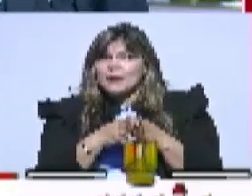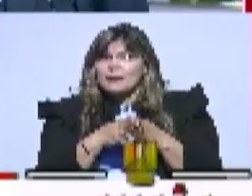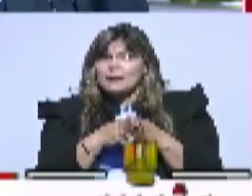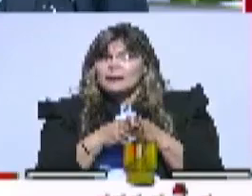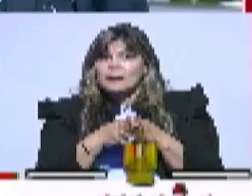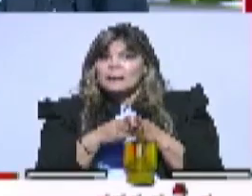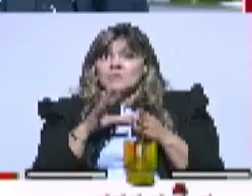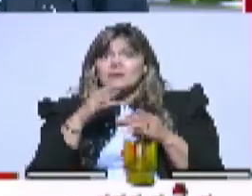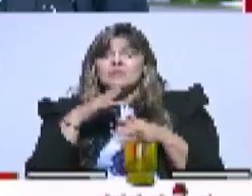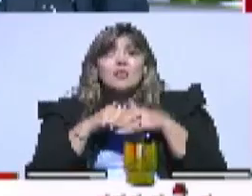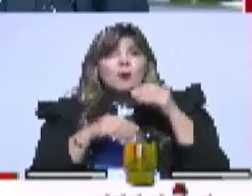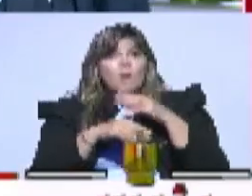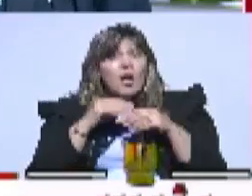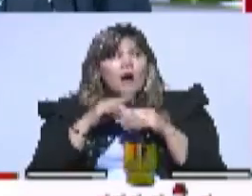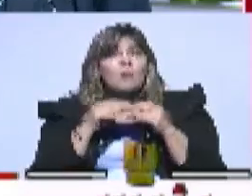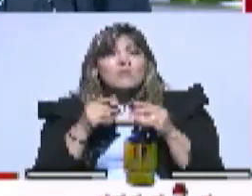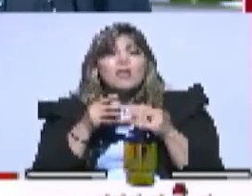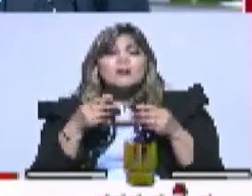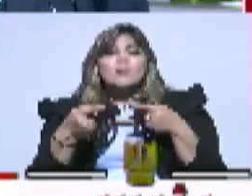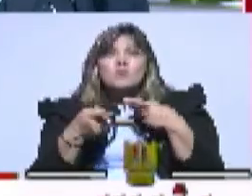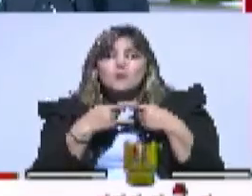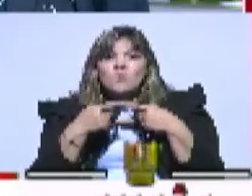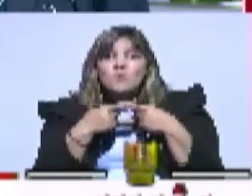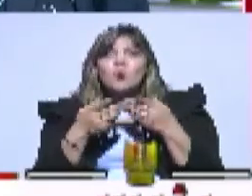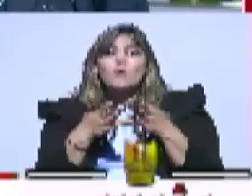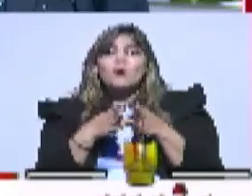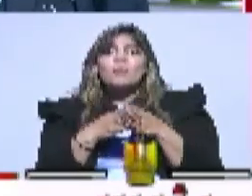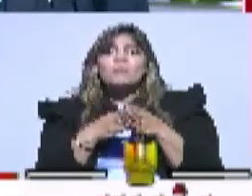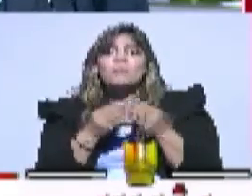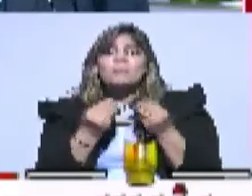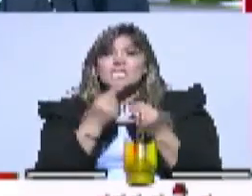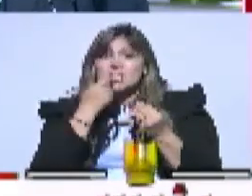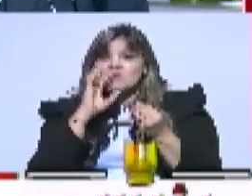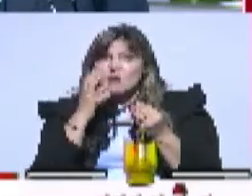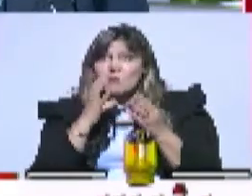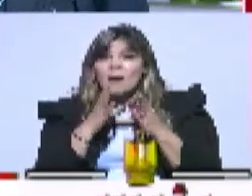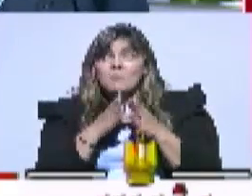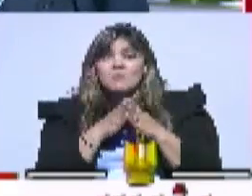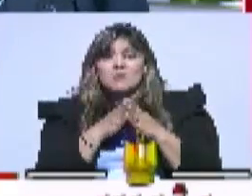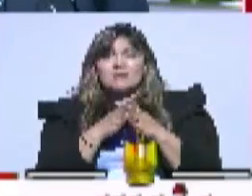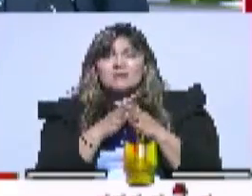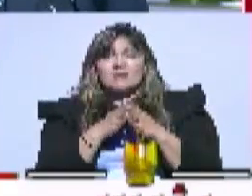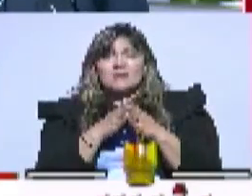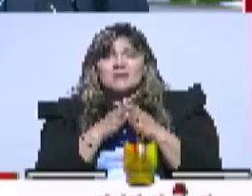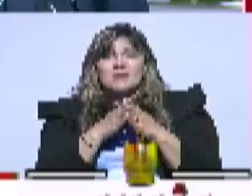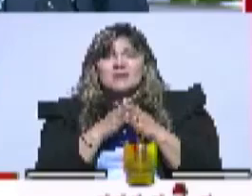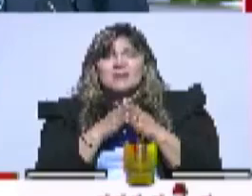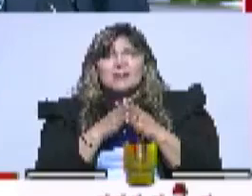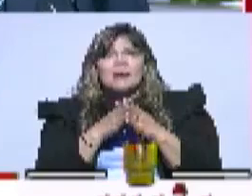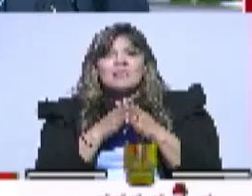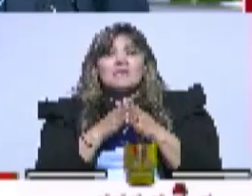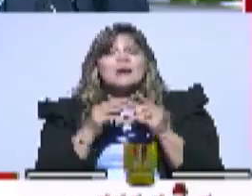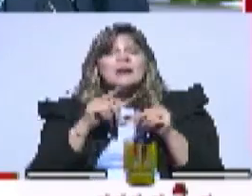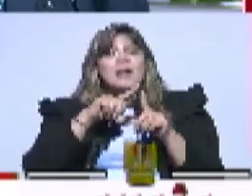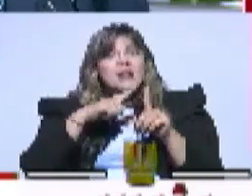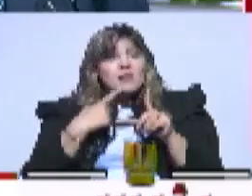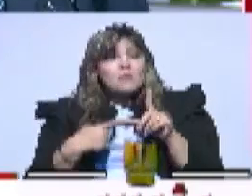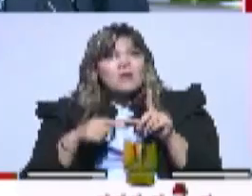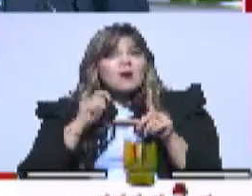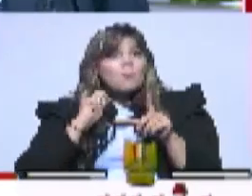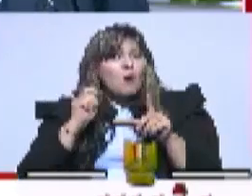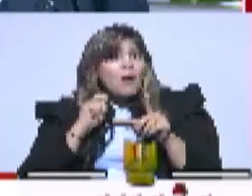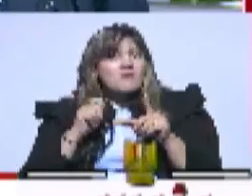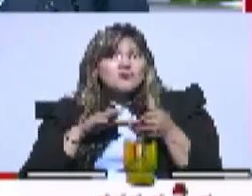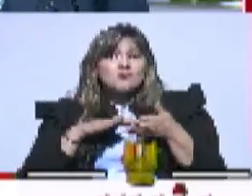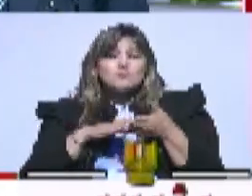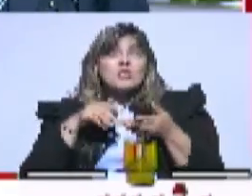في محاوله للقرب او التقرب من الشباب كان عندنا نواب المحافظ ومساعدين